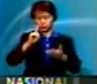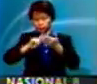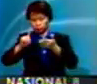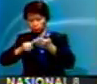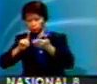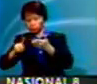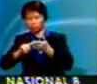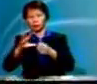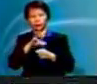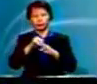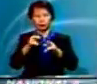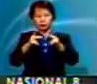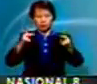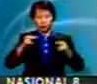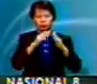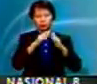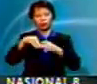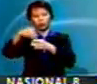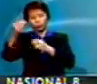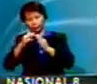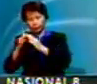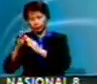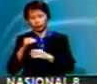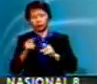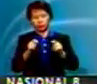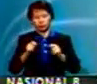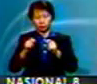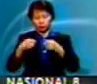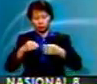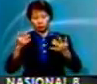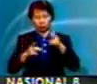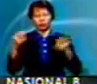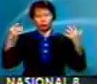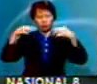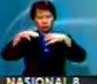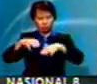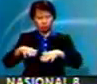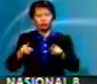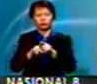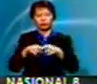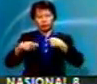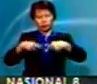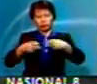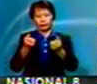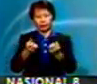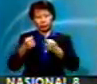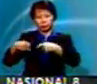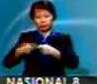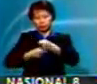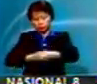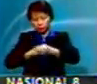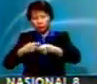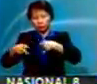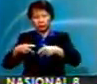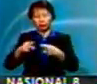dalam operasi melibatkan kawasan bandar, luar bandar dan lokasi-lokasi yang menjadi tumpuan orang ramai seperti Pasar Basah, Pasar Tani,